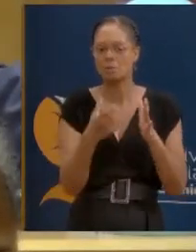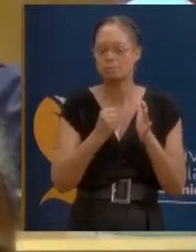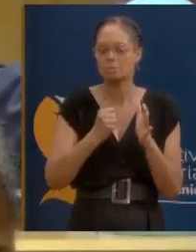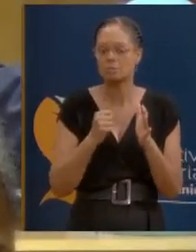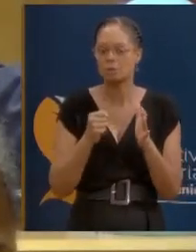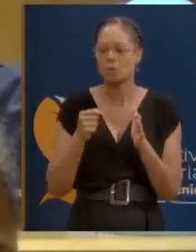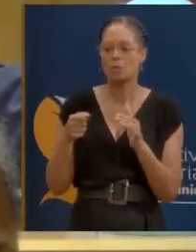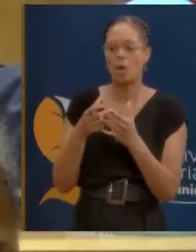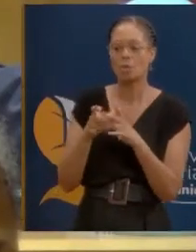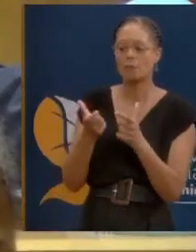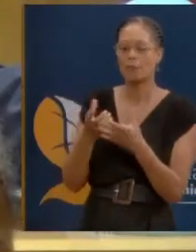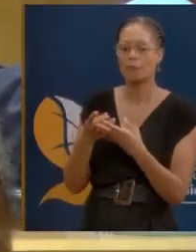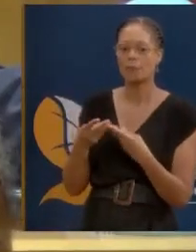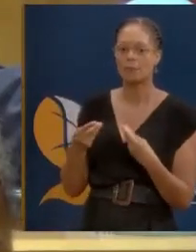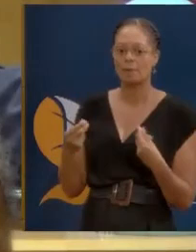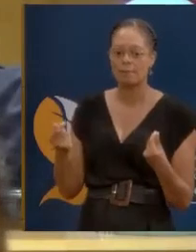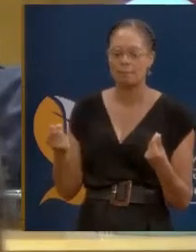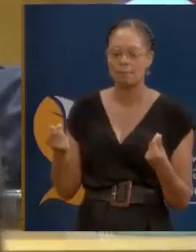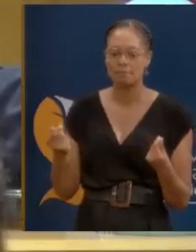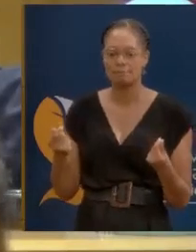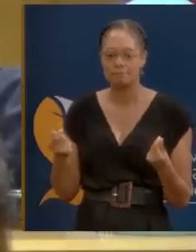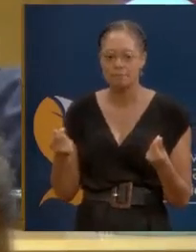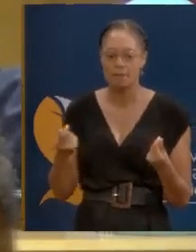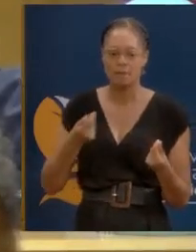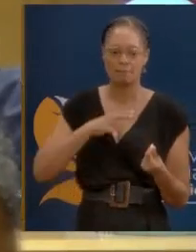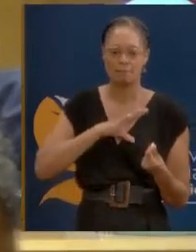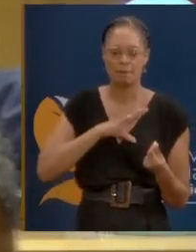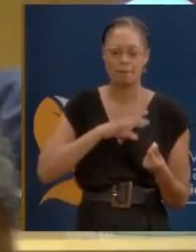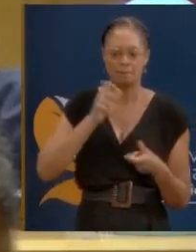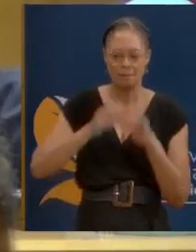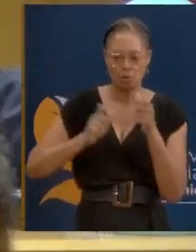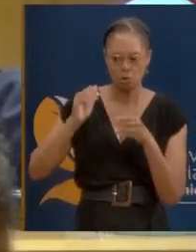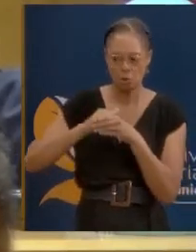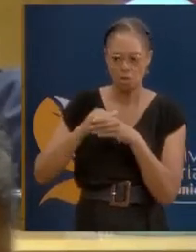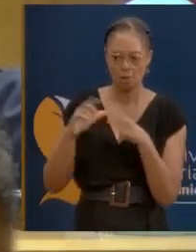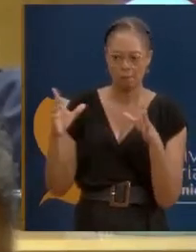Puisque les moyens humains ont été réduits presque à zéro.